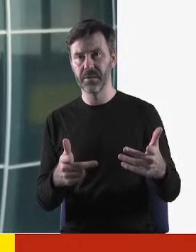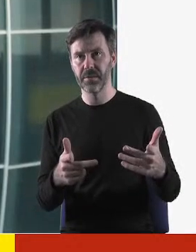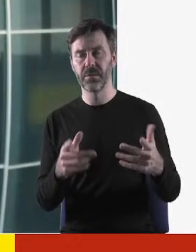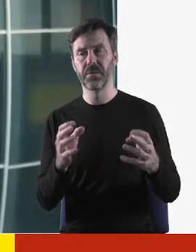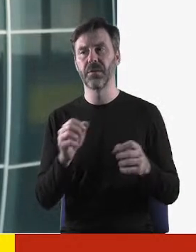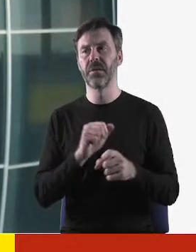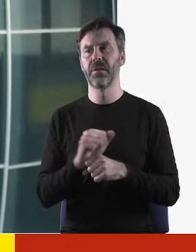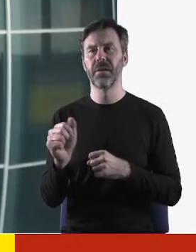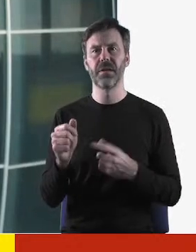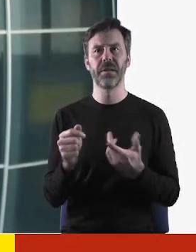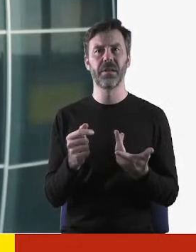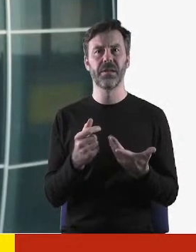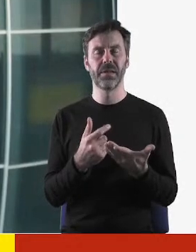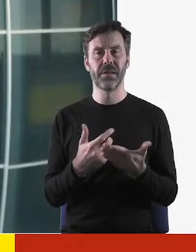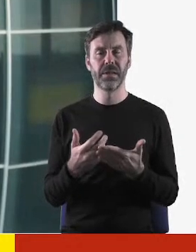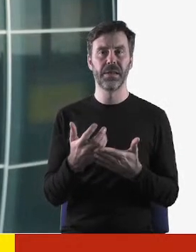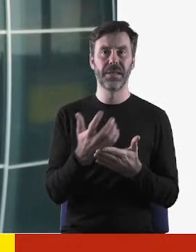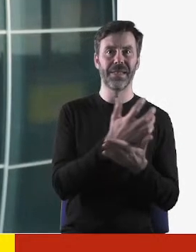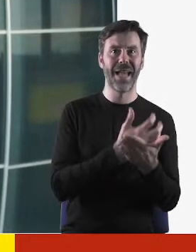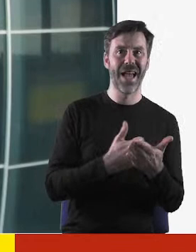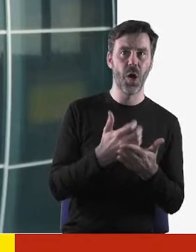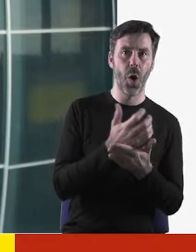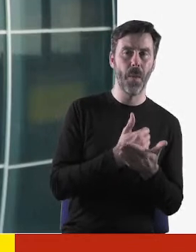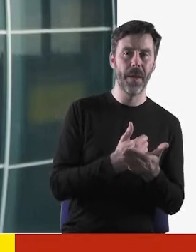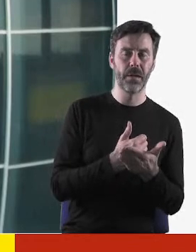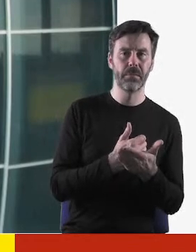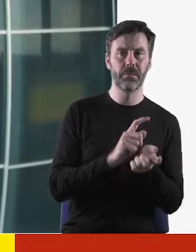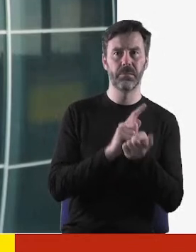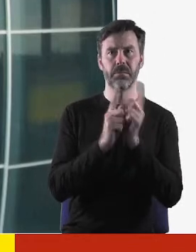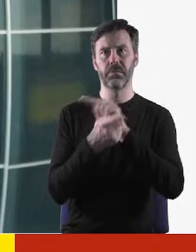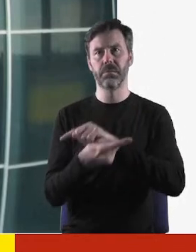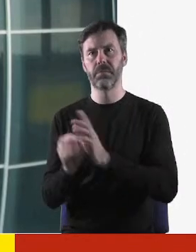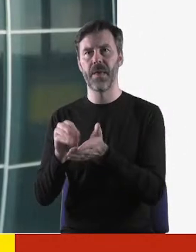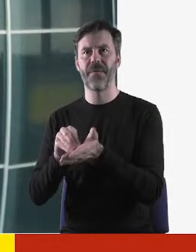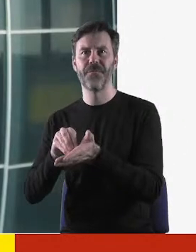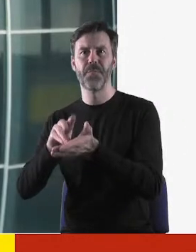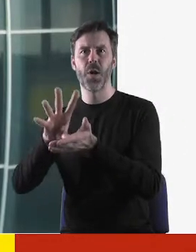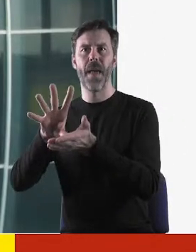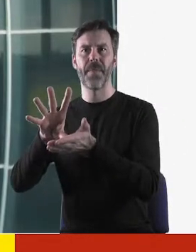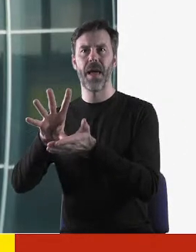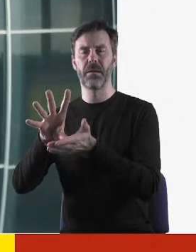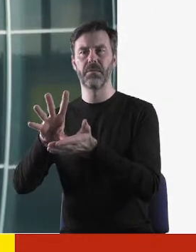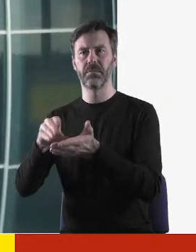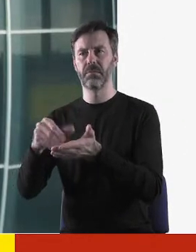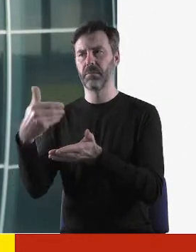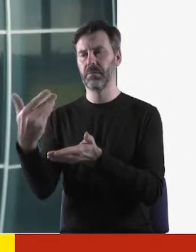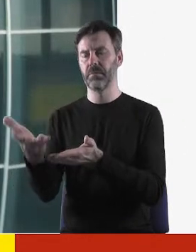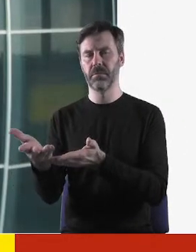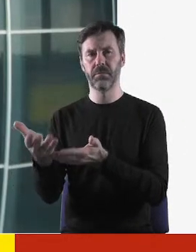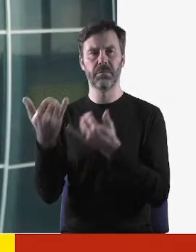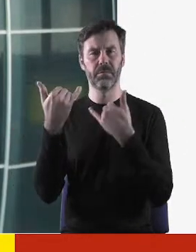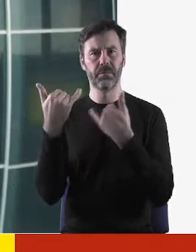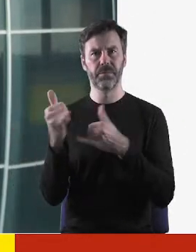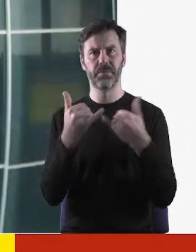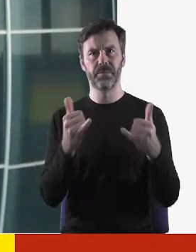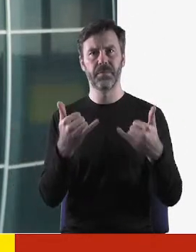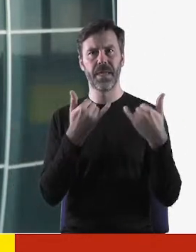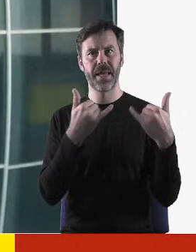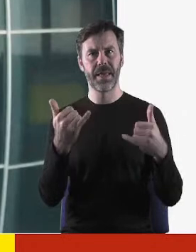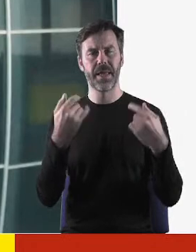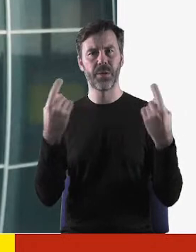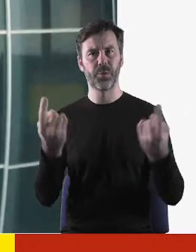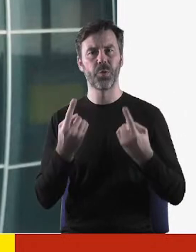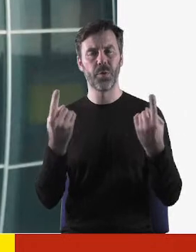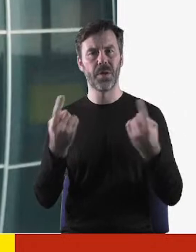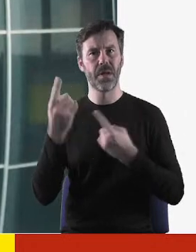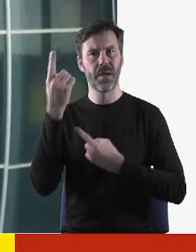zamiana pensji na premię, czy też nagrodę, to jest zupełnie inna sytuacja i myślę, że nie jest